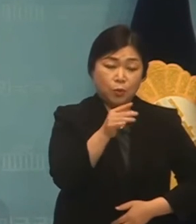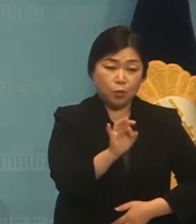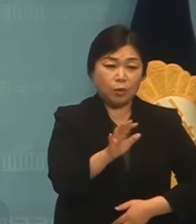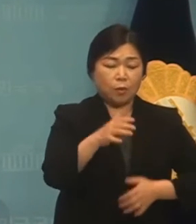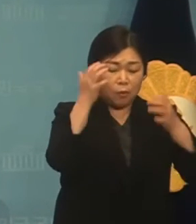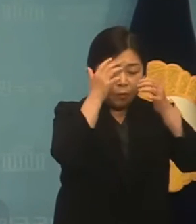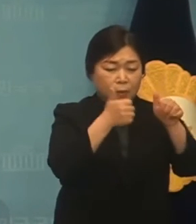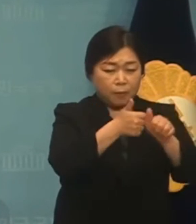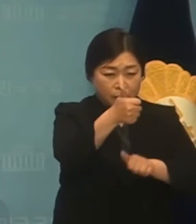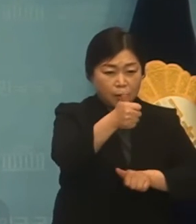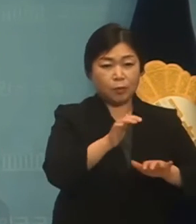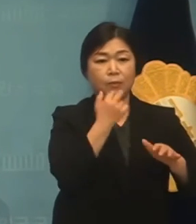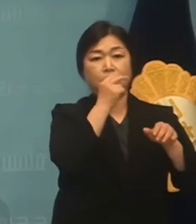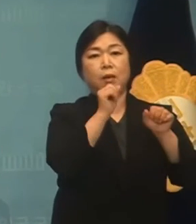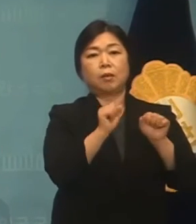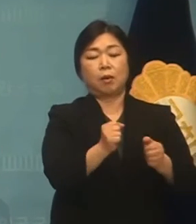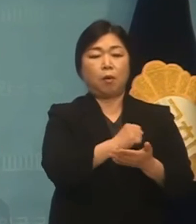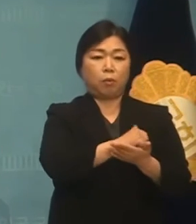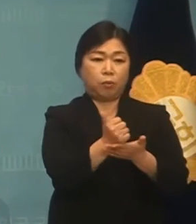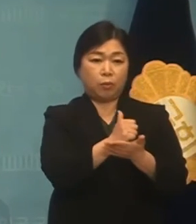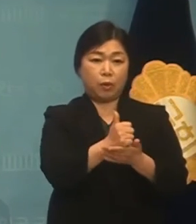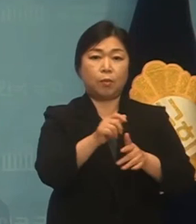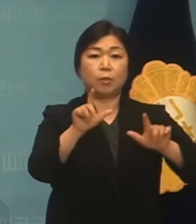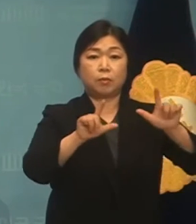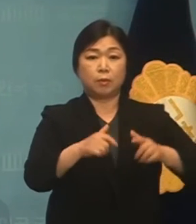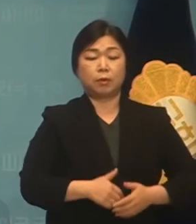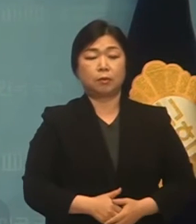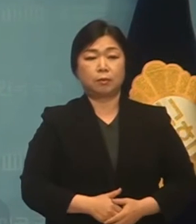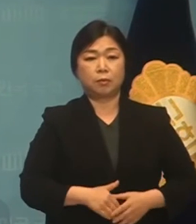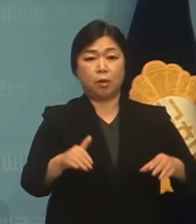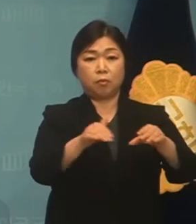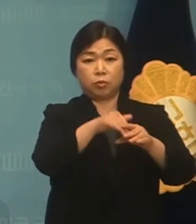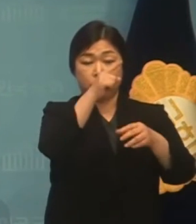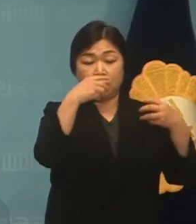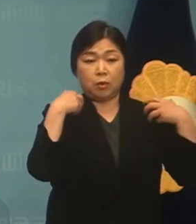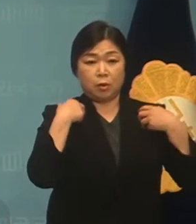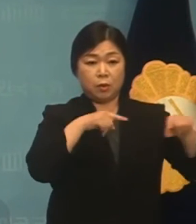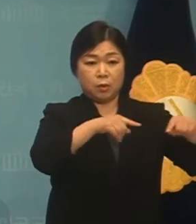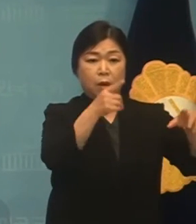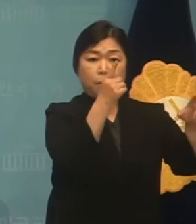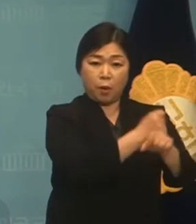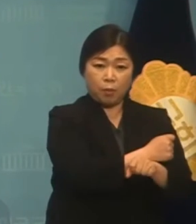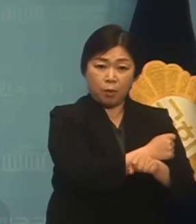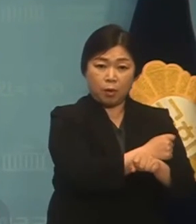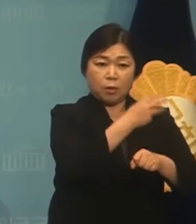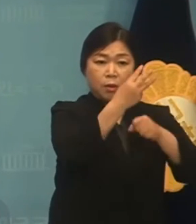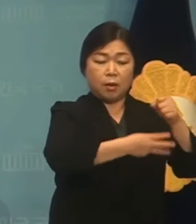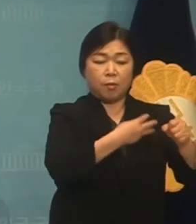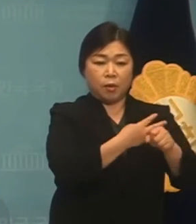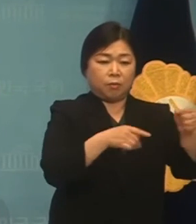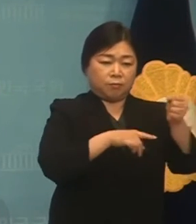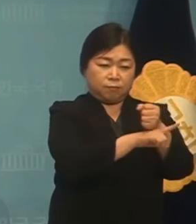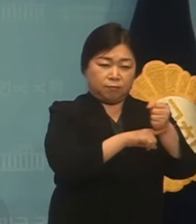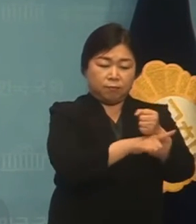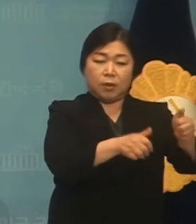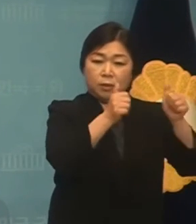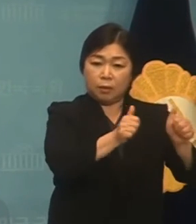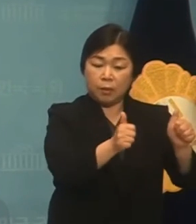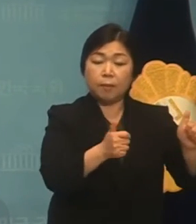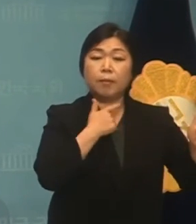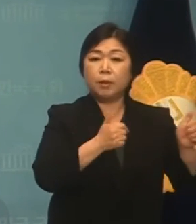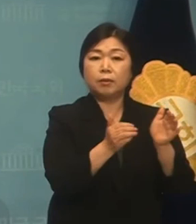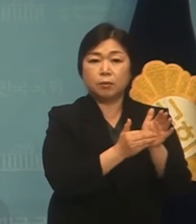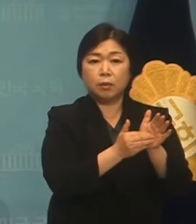고난을 뛰어넘어 상전한 오뚜기입니다. 문재인 정권이 정치보복으로 3년에 걸친 수사와 재판을